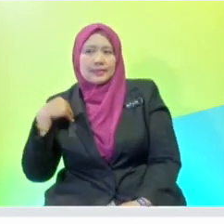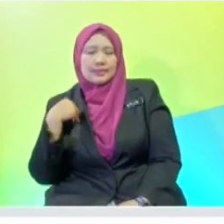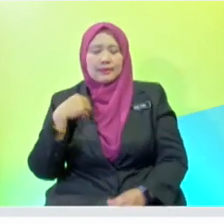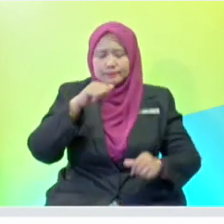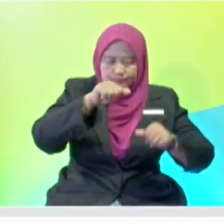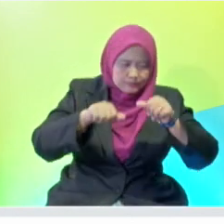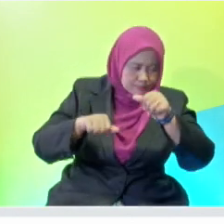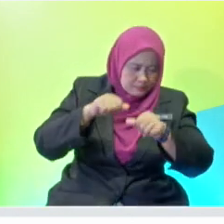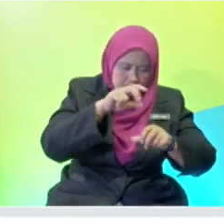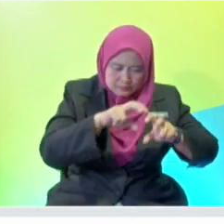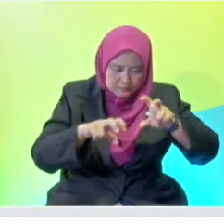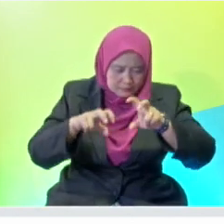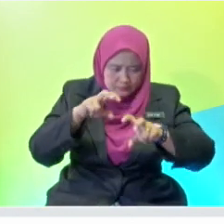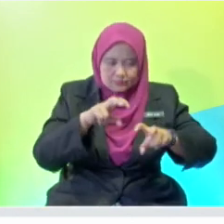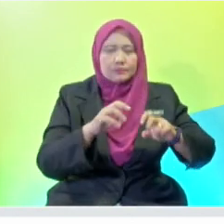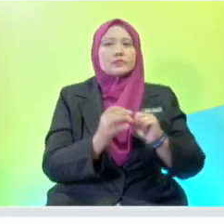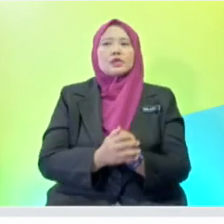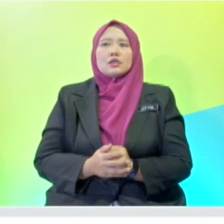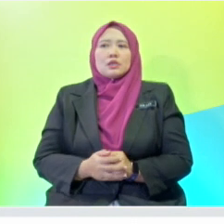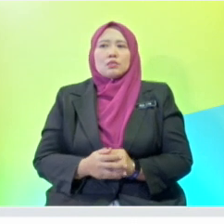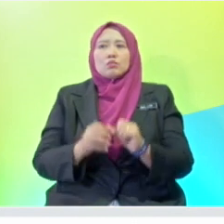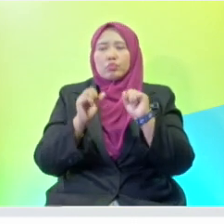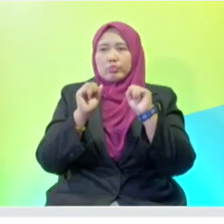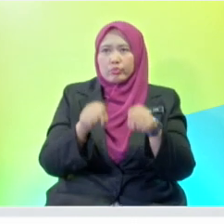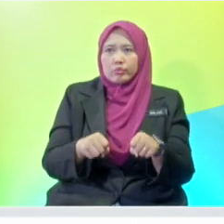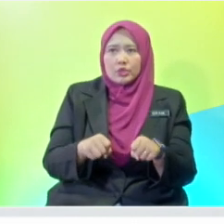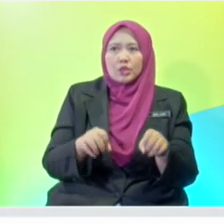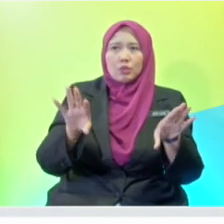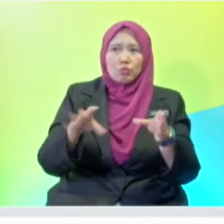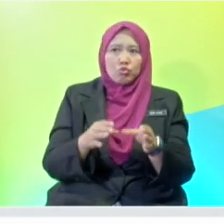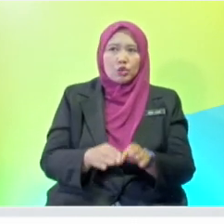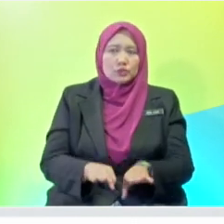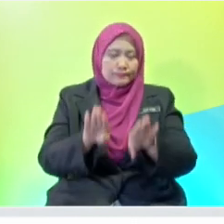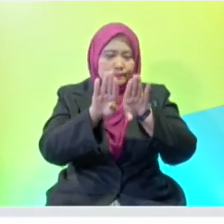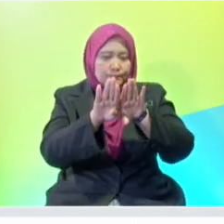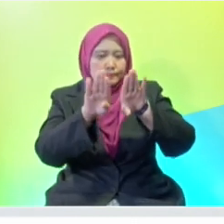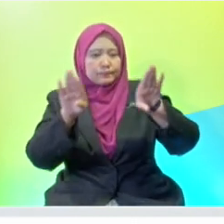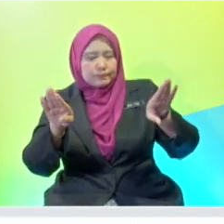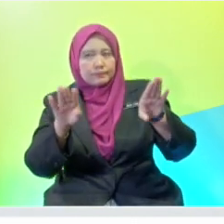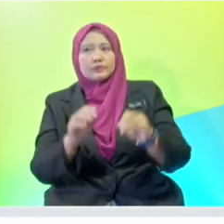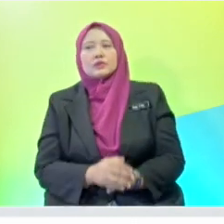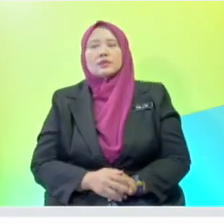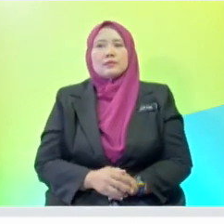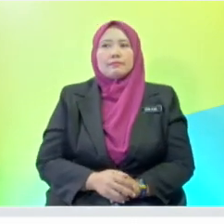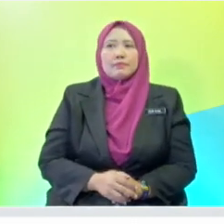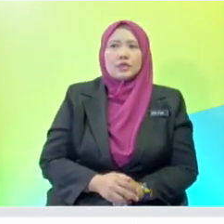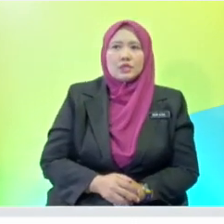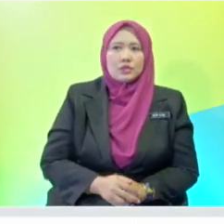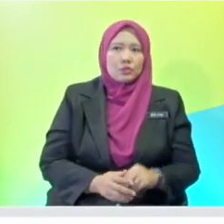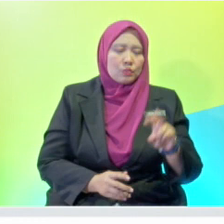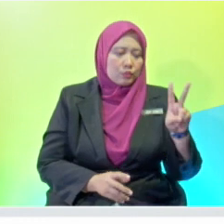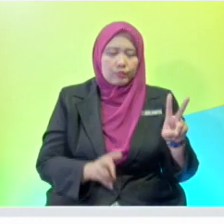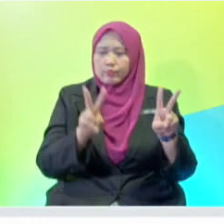mengenal pasti dua jenis demensia ini berdasarkan pada activity menonton